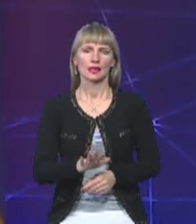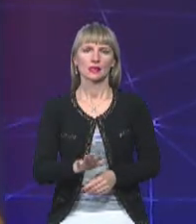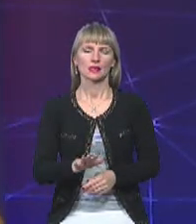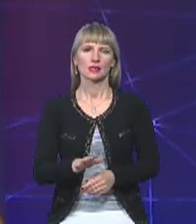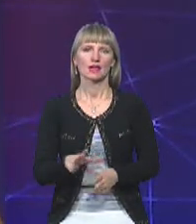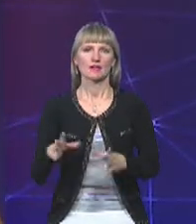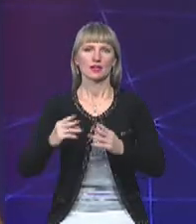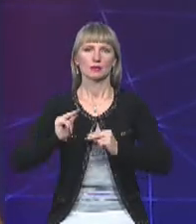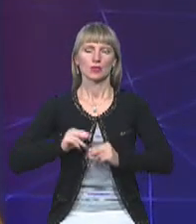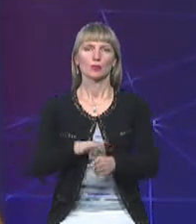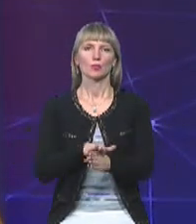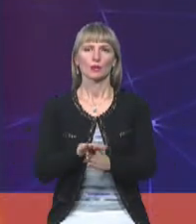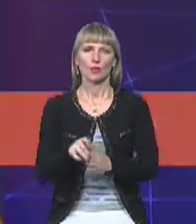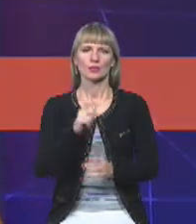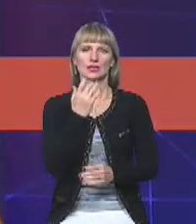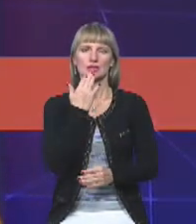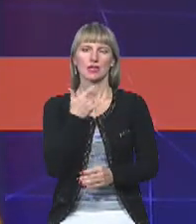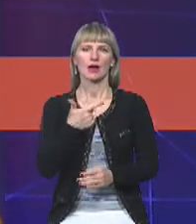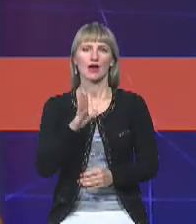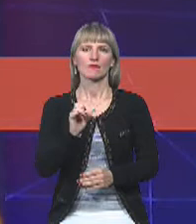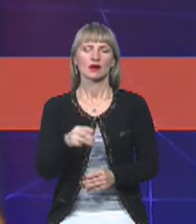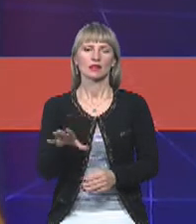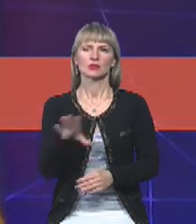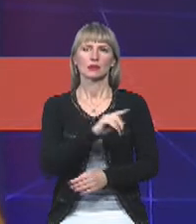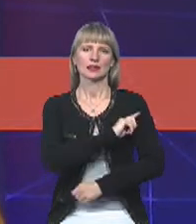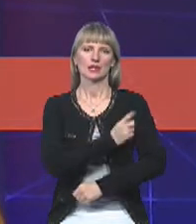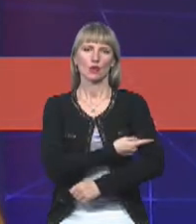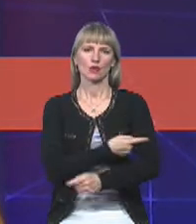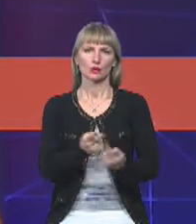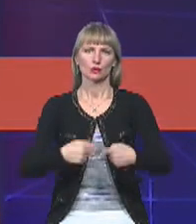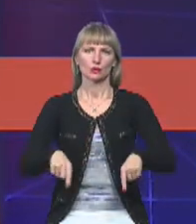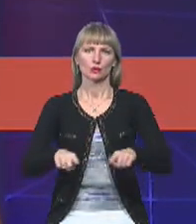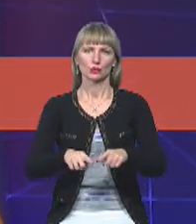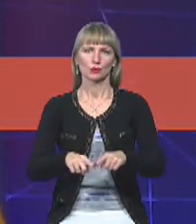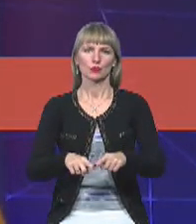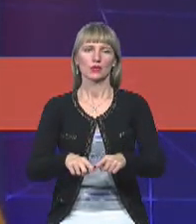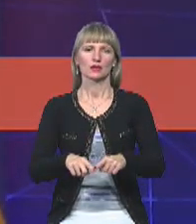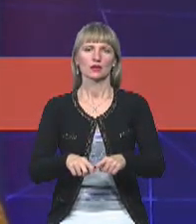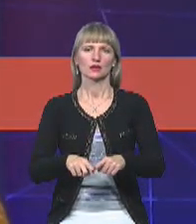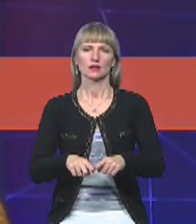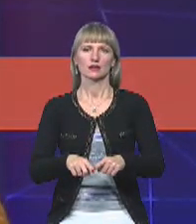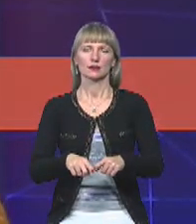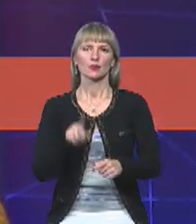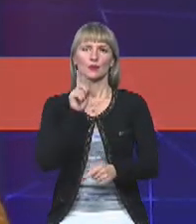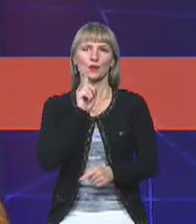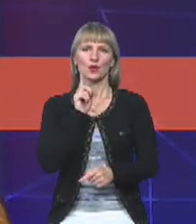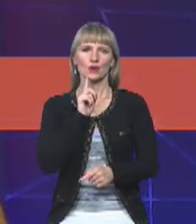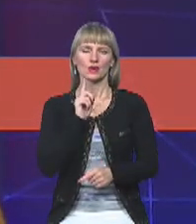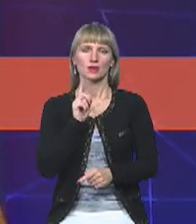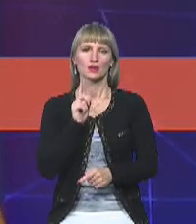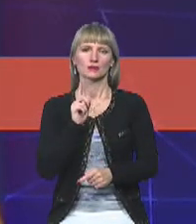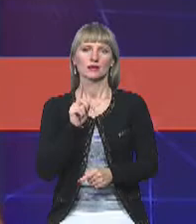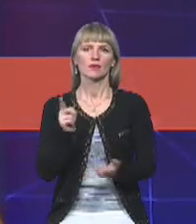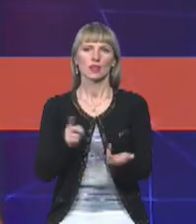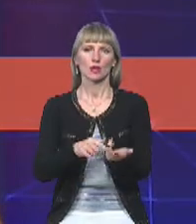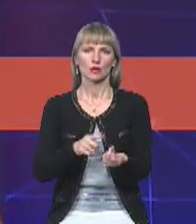менше, взаємодіє повністю з Національною гвардією, повторюсь, і з усіма силовими структурами. Поки що У тому